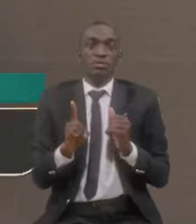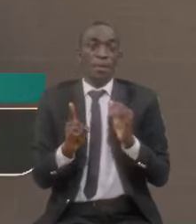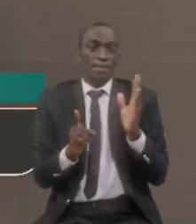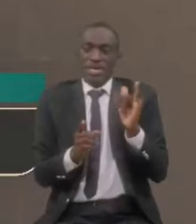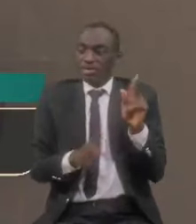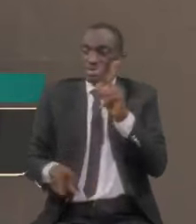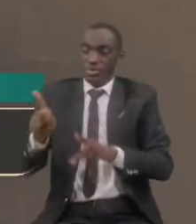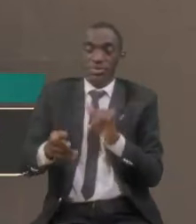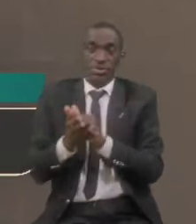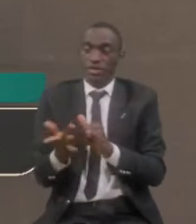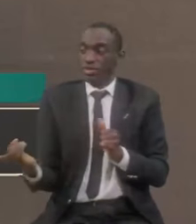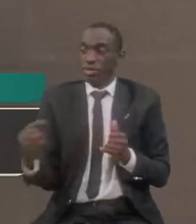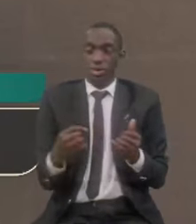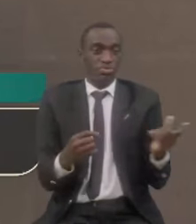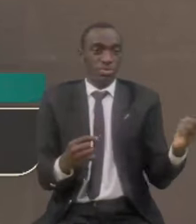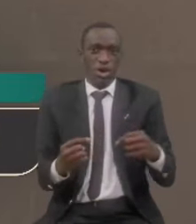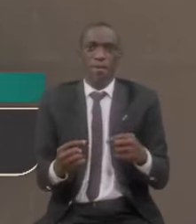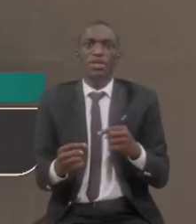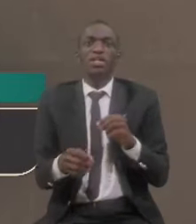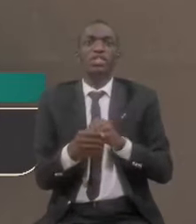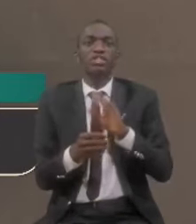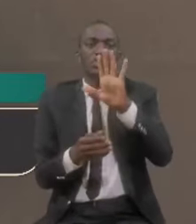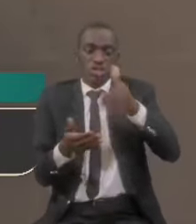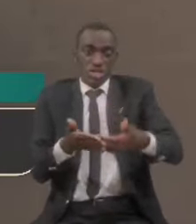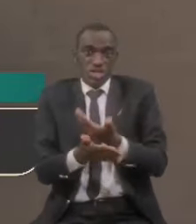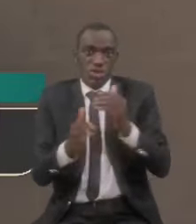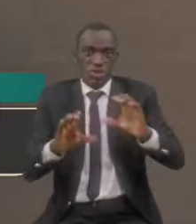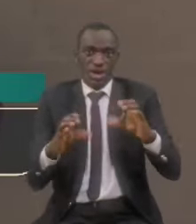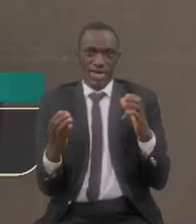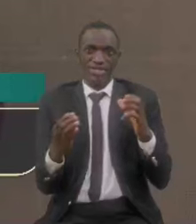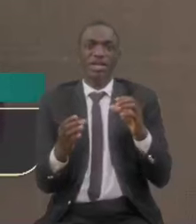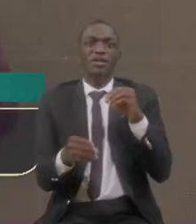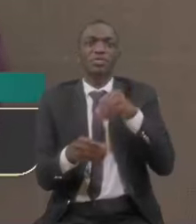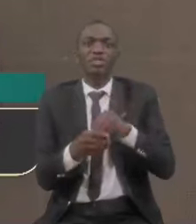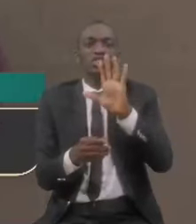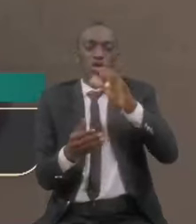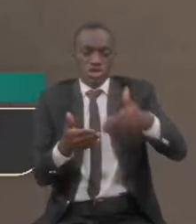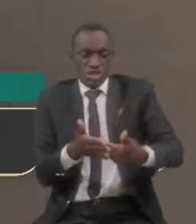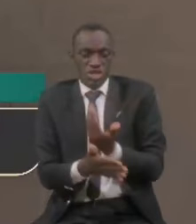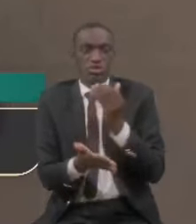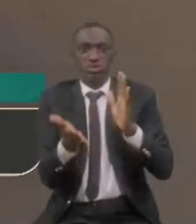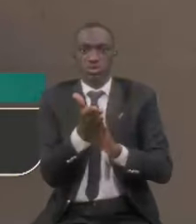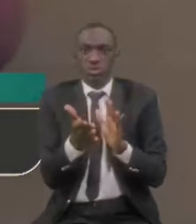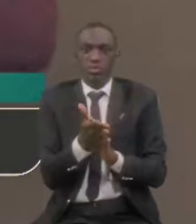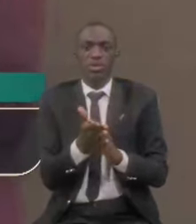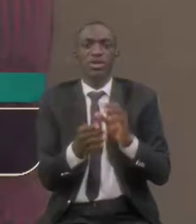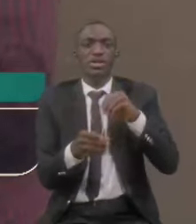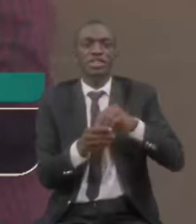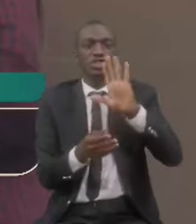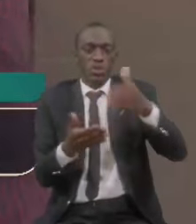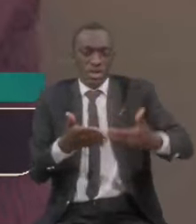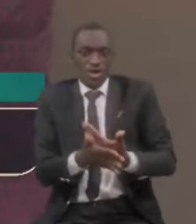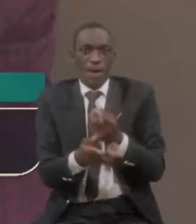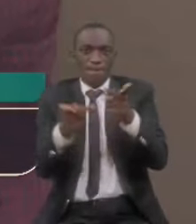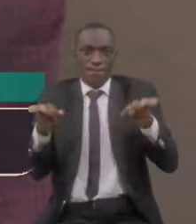viennent, par ceux qui s'en vont dans ta nouvelle institution. Et même dans ton